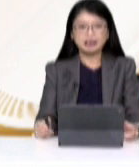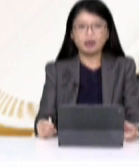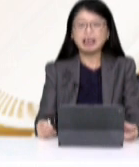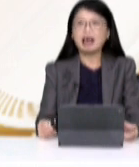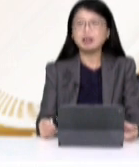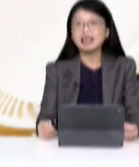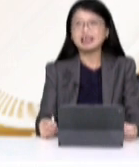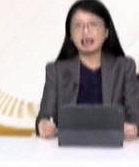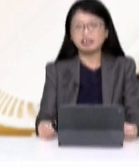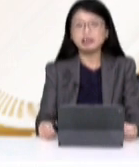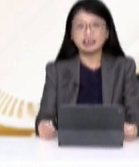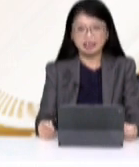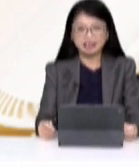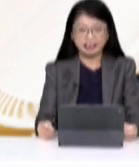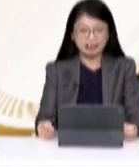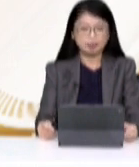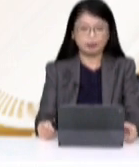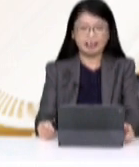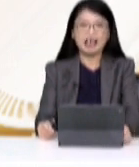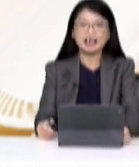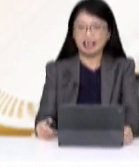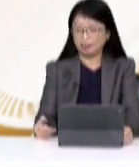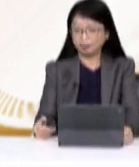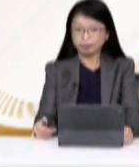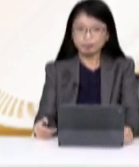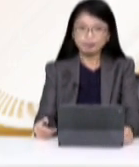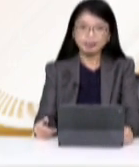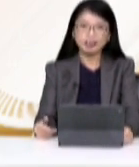ยใช้ช่องทางวิธีการทางอิเล็กทรอนิกส์ที่ศาลท่านกำหนดได้ค่ะ